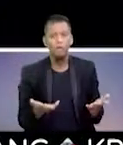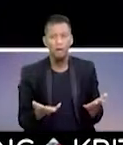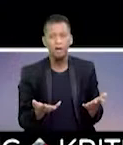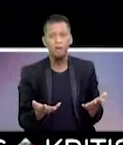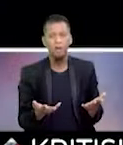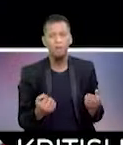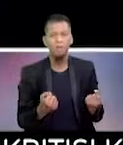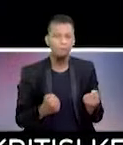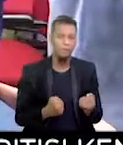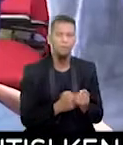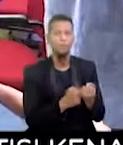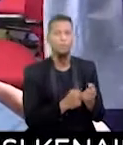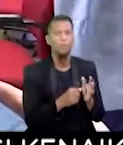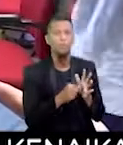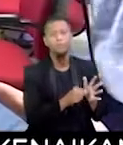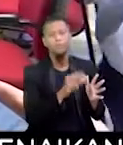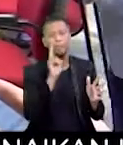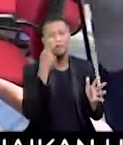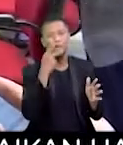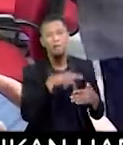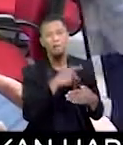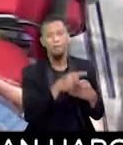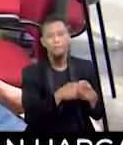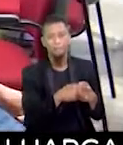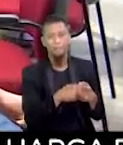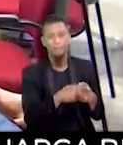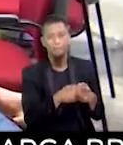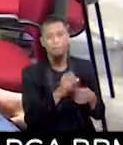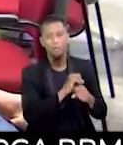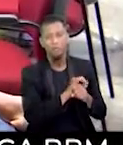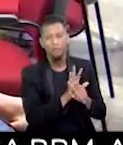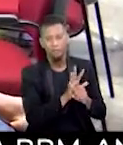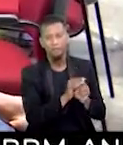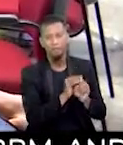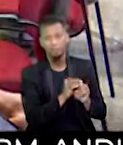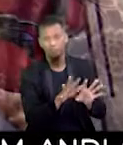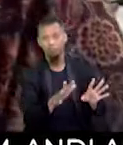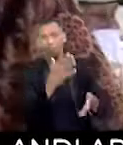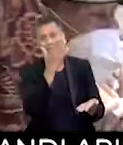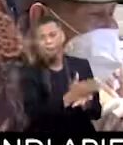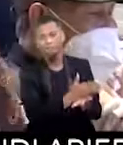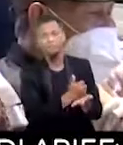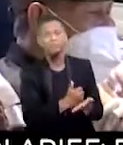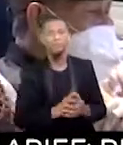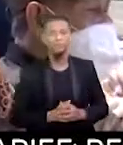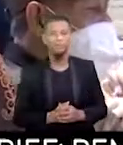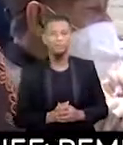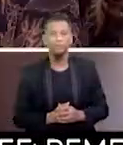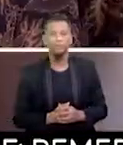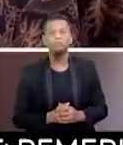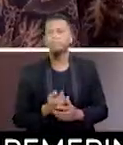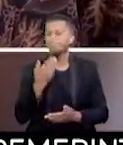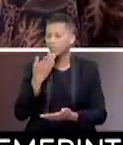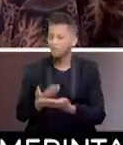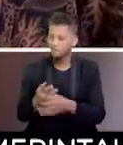mendukung program pemerintah untuk memutus rantai penyebaran COVID-19 ini gitu. Terima kasih atas waktu yang diberikan